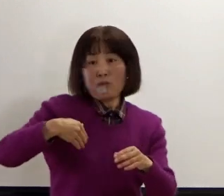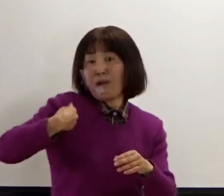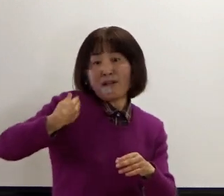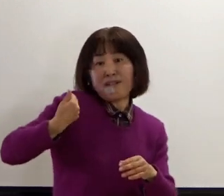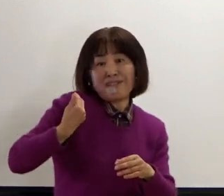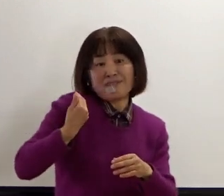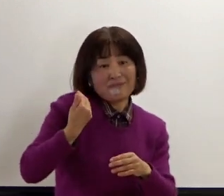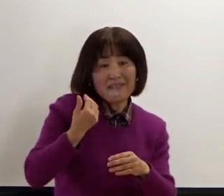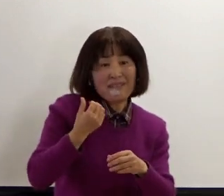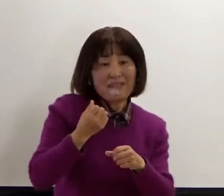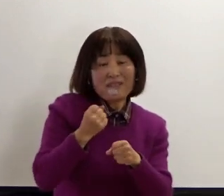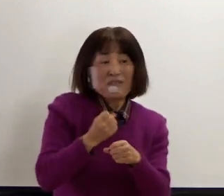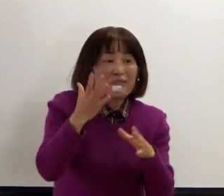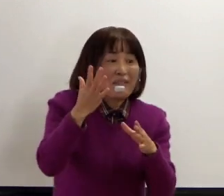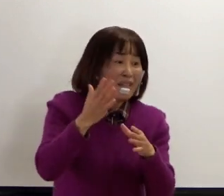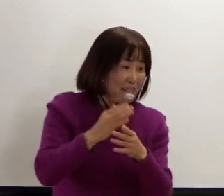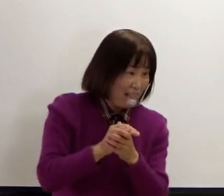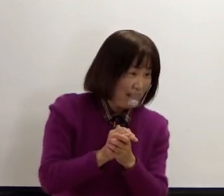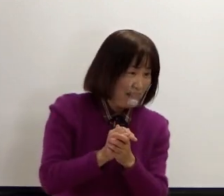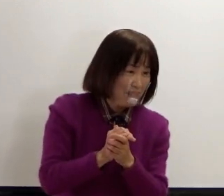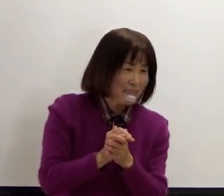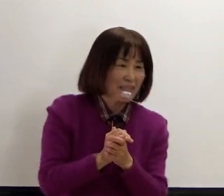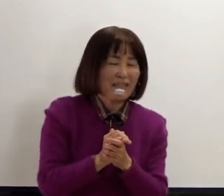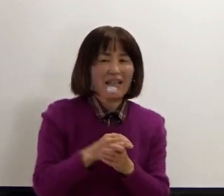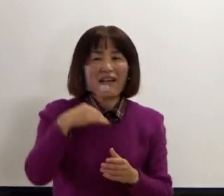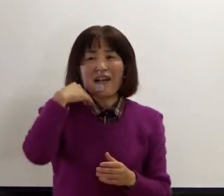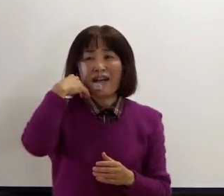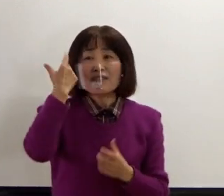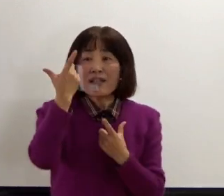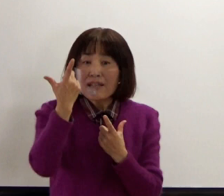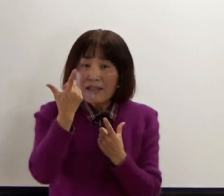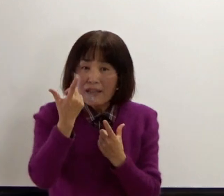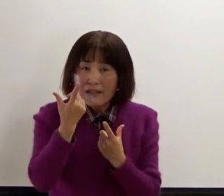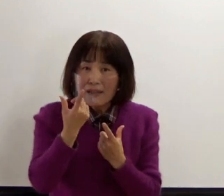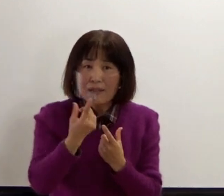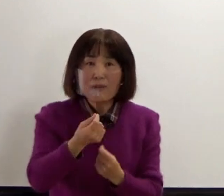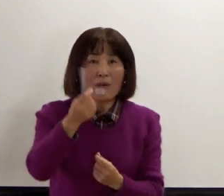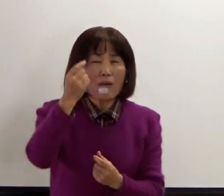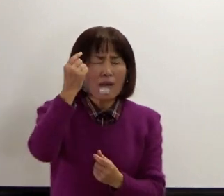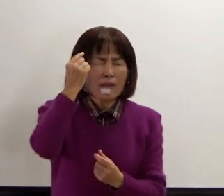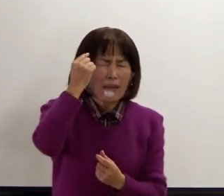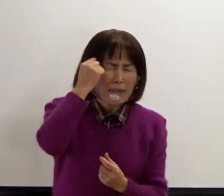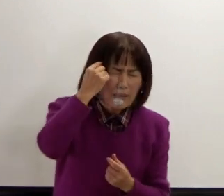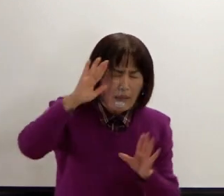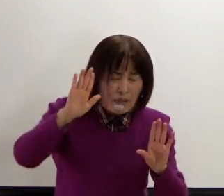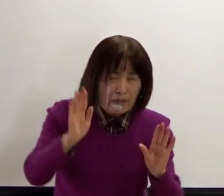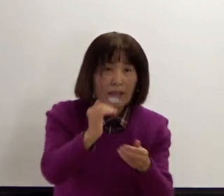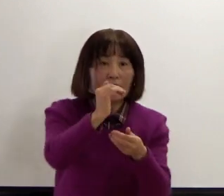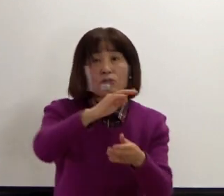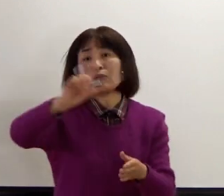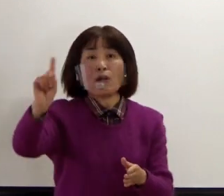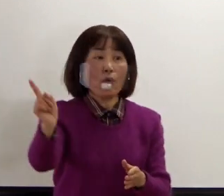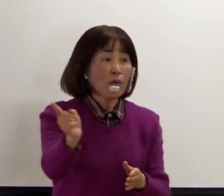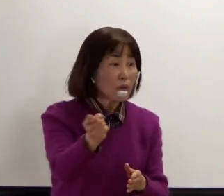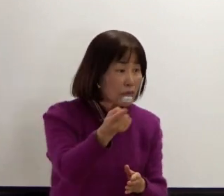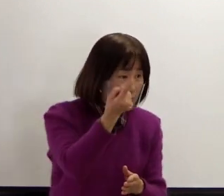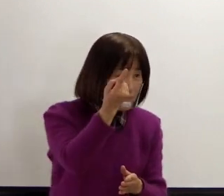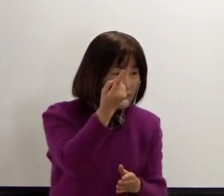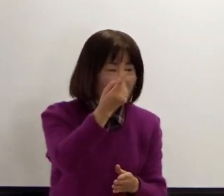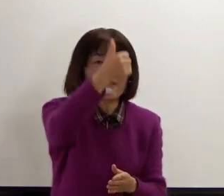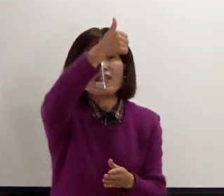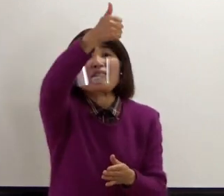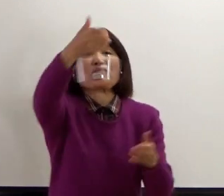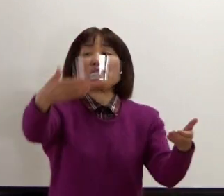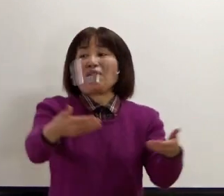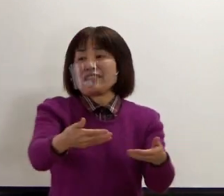でもこの誰も考えなかったことが起こるからこそ これは主の業だということが私たちには分かるんです